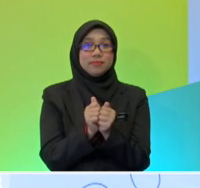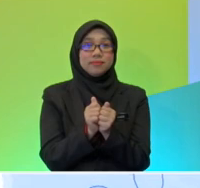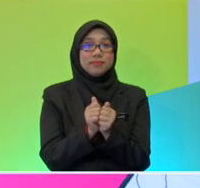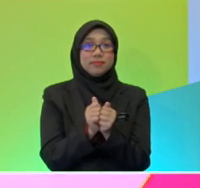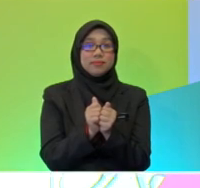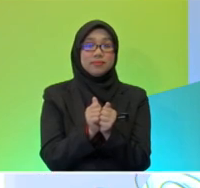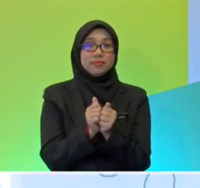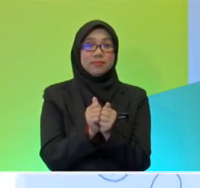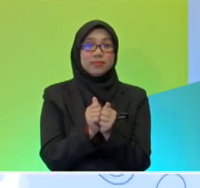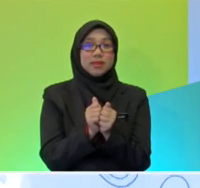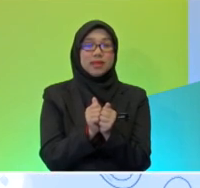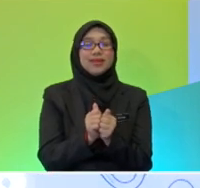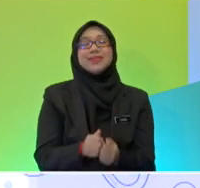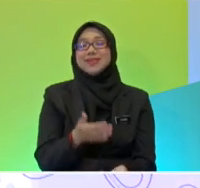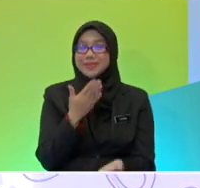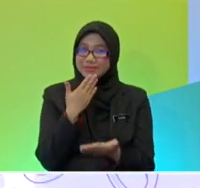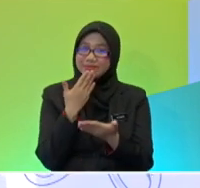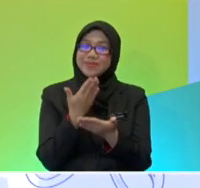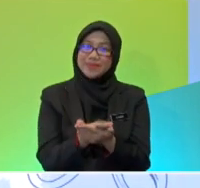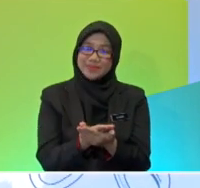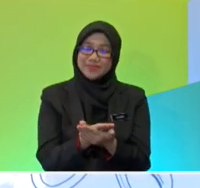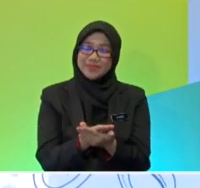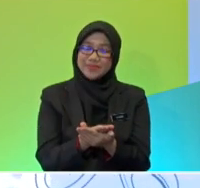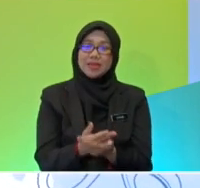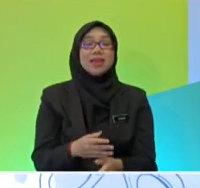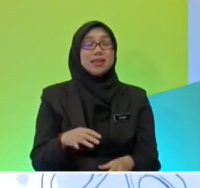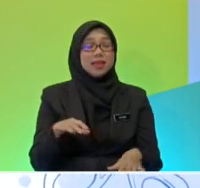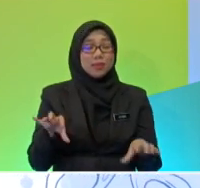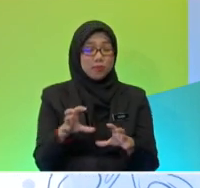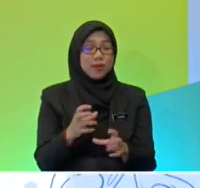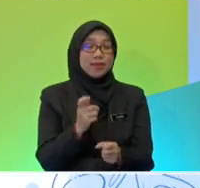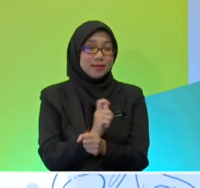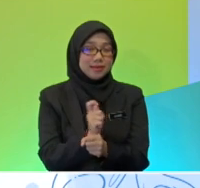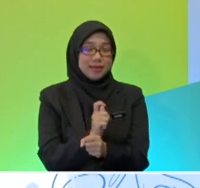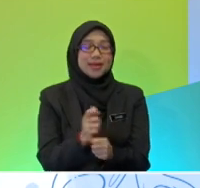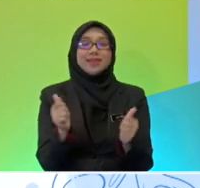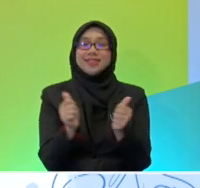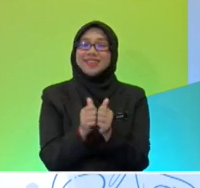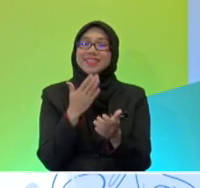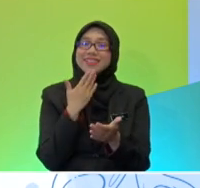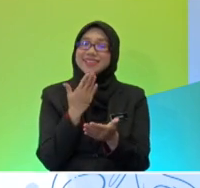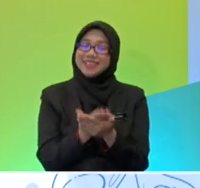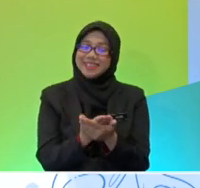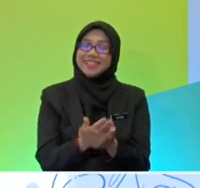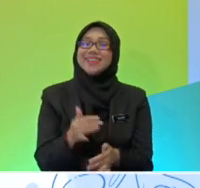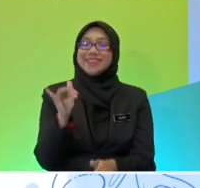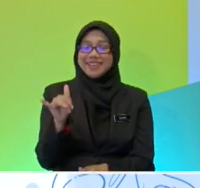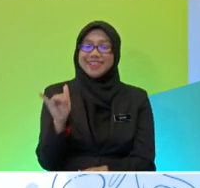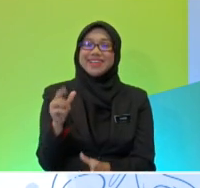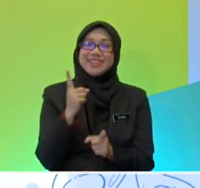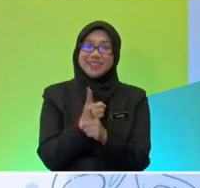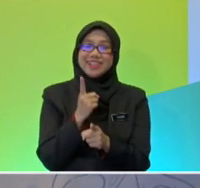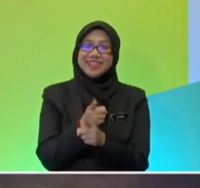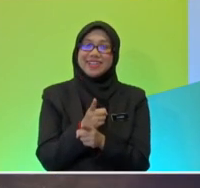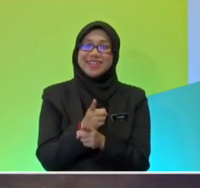baiknya Hmm saya akan menjalankan tugas San dengan sebaiknya ya betul tanya sambil Layak